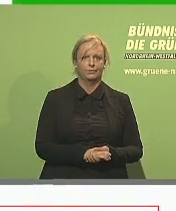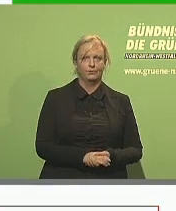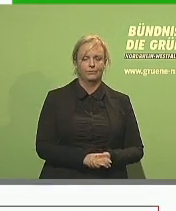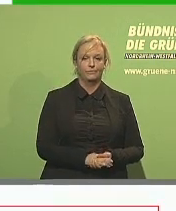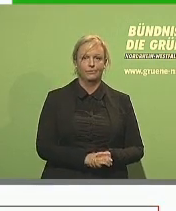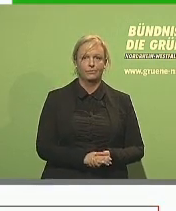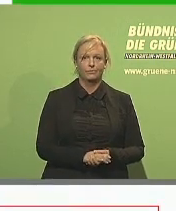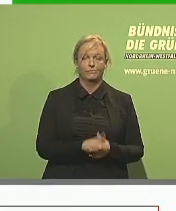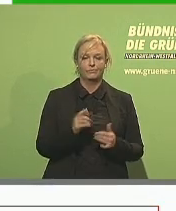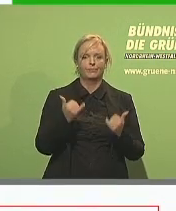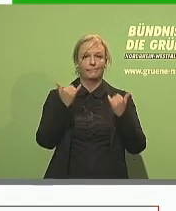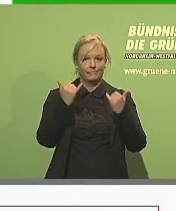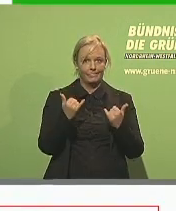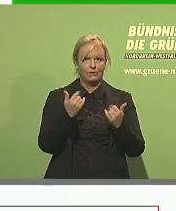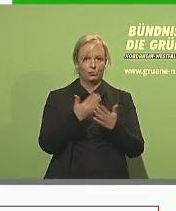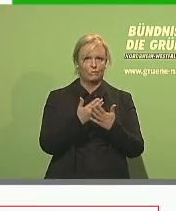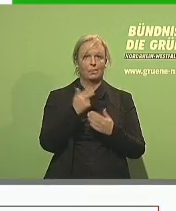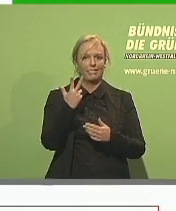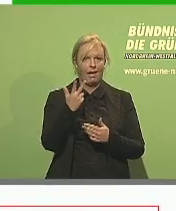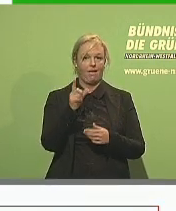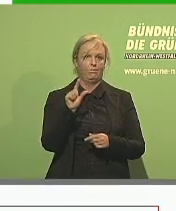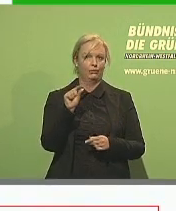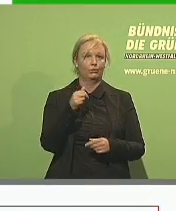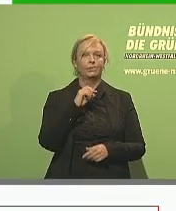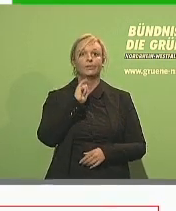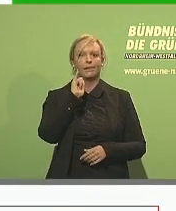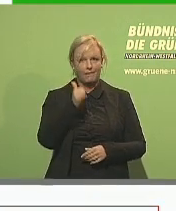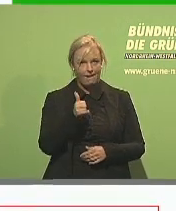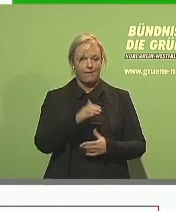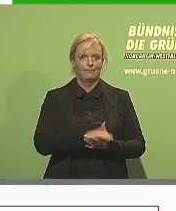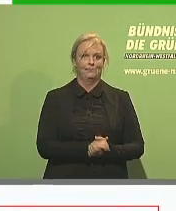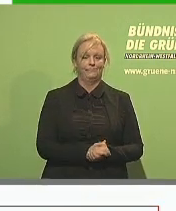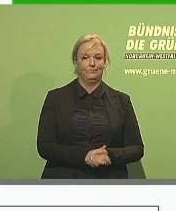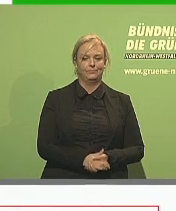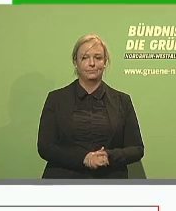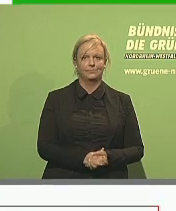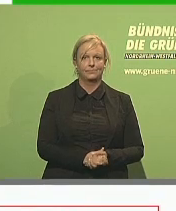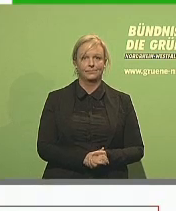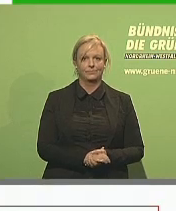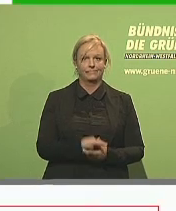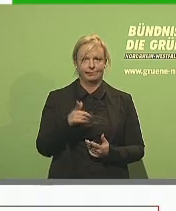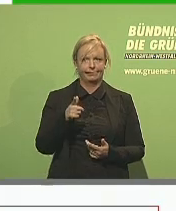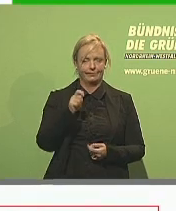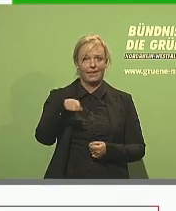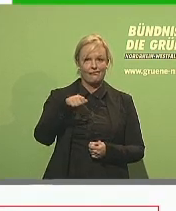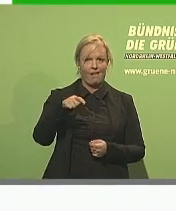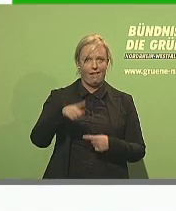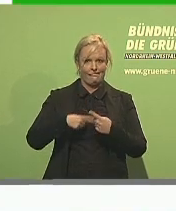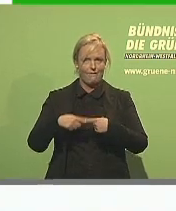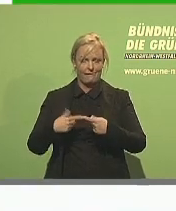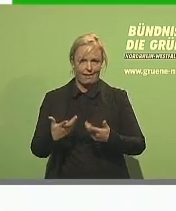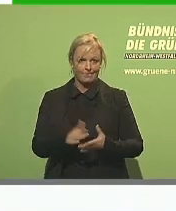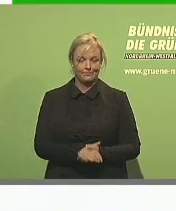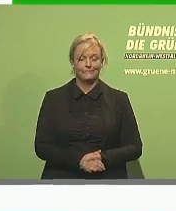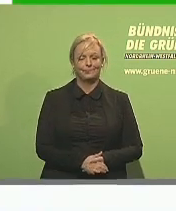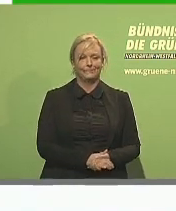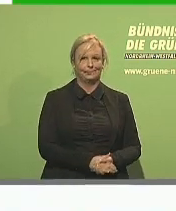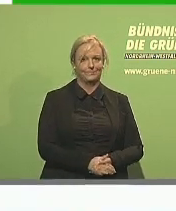machen. In dem Fall jetzt mit der 3 für Ja, gleich für das Wahlverfahren.